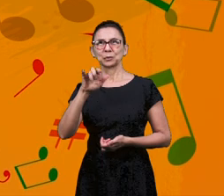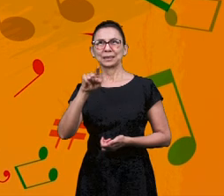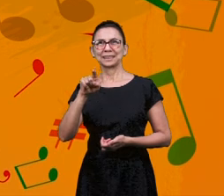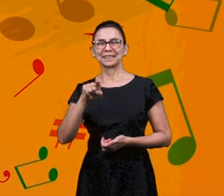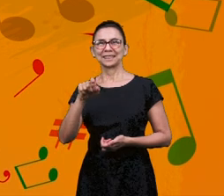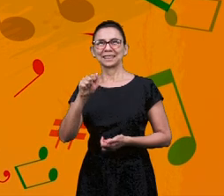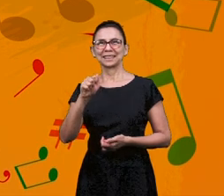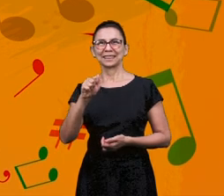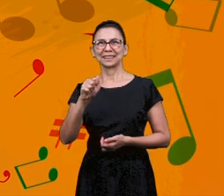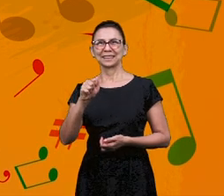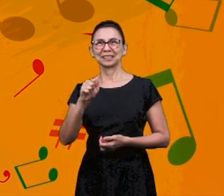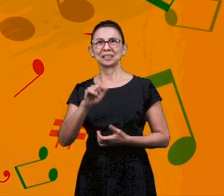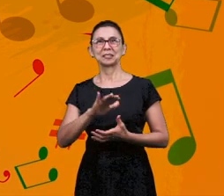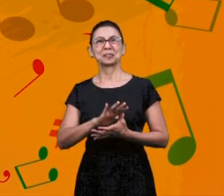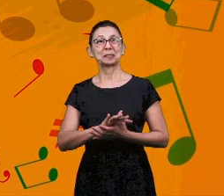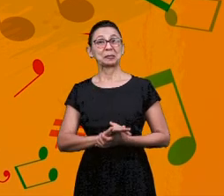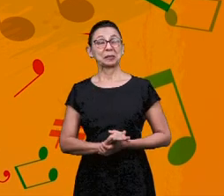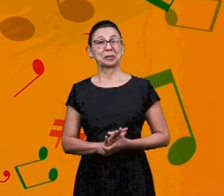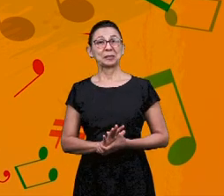Brésil.